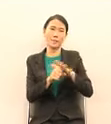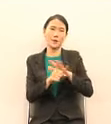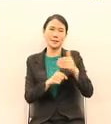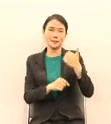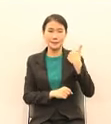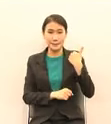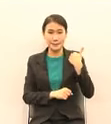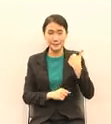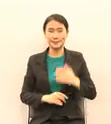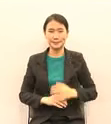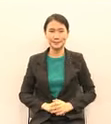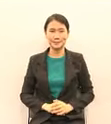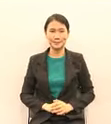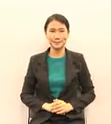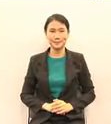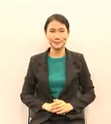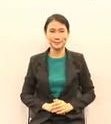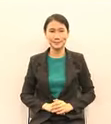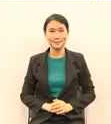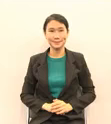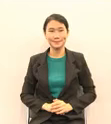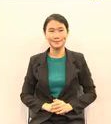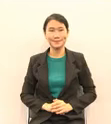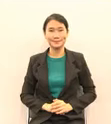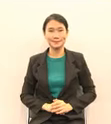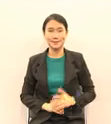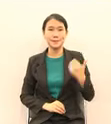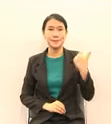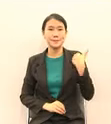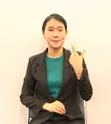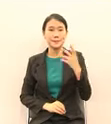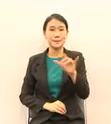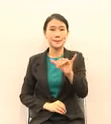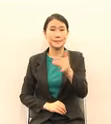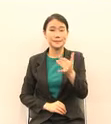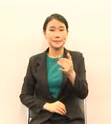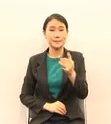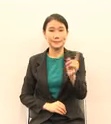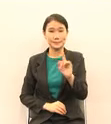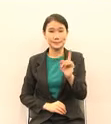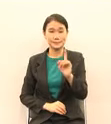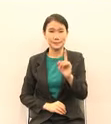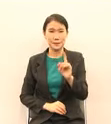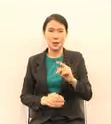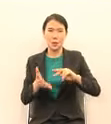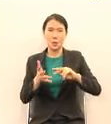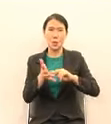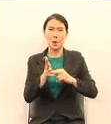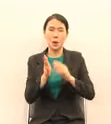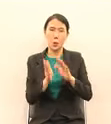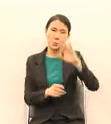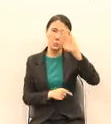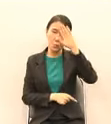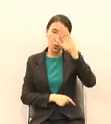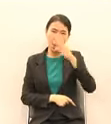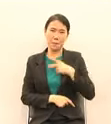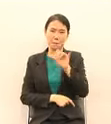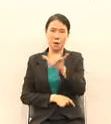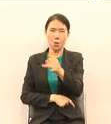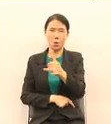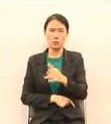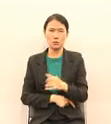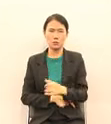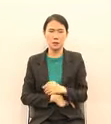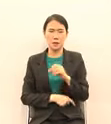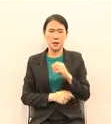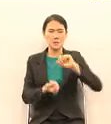ครับเพราะฉะนั้นเนี่ยก็อย่างที่ว่าบางรายอย่างที่เรียนว่าไม่บอกว่าไปสนามมวยมาซึ่งตร